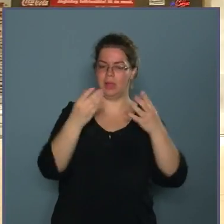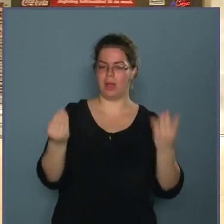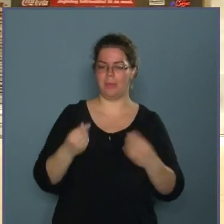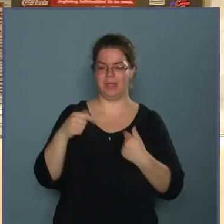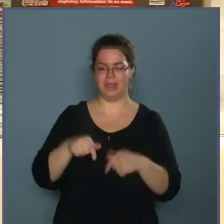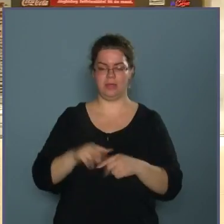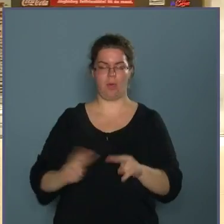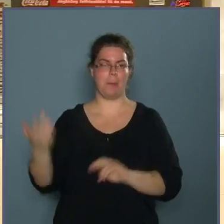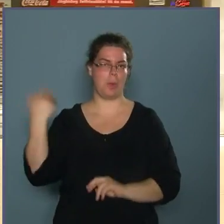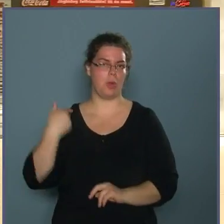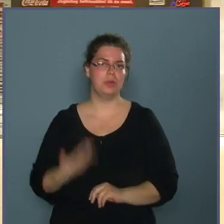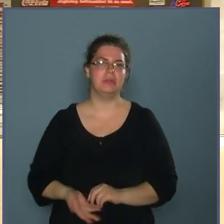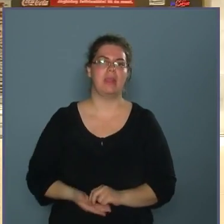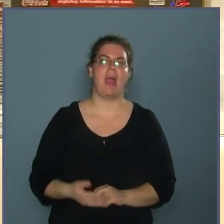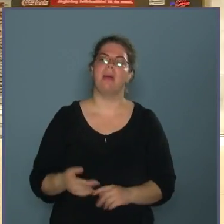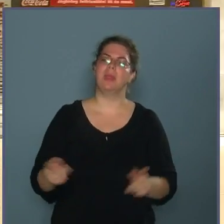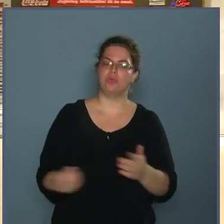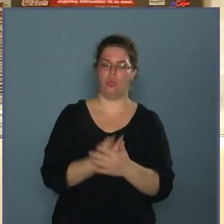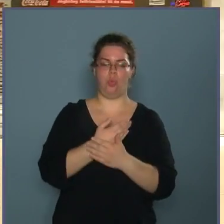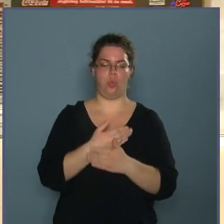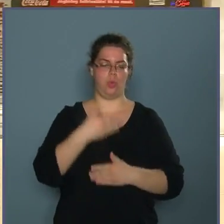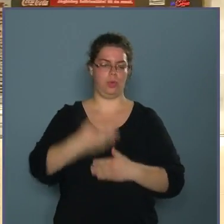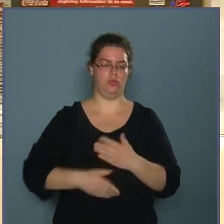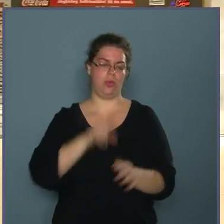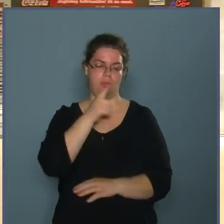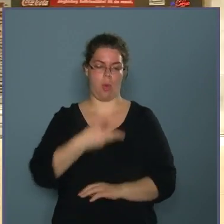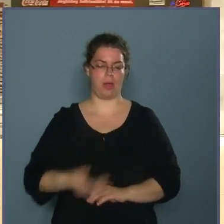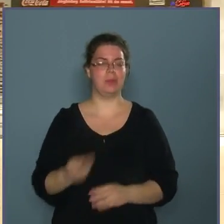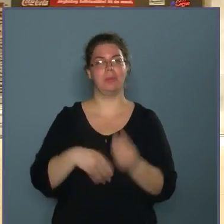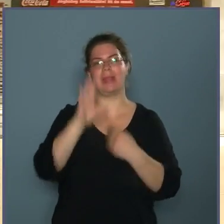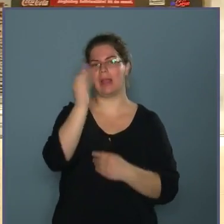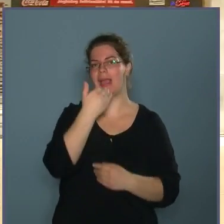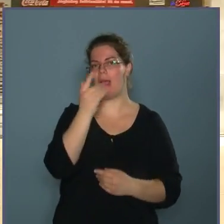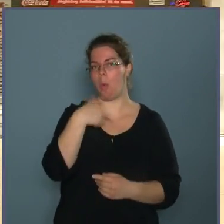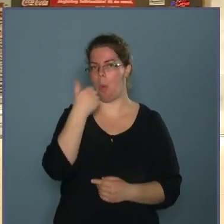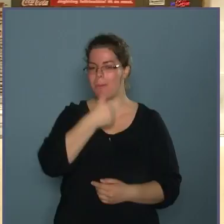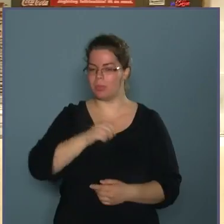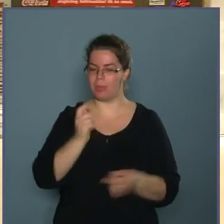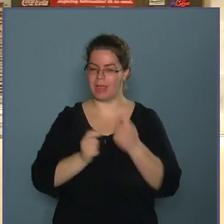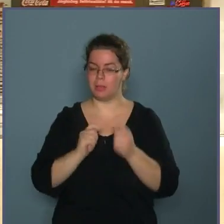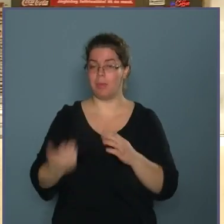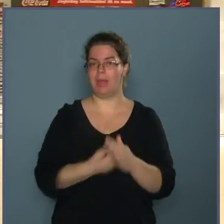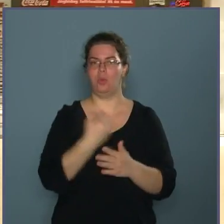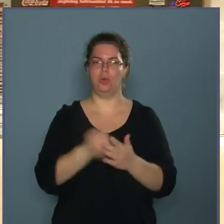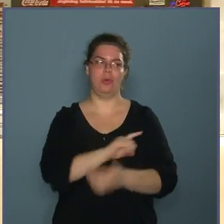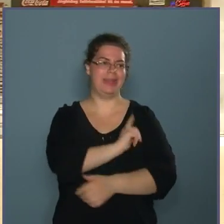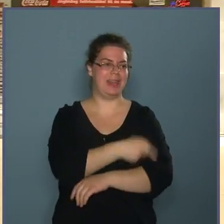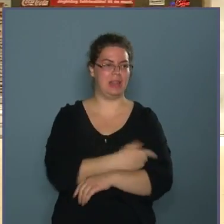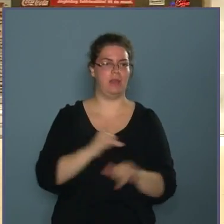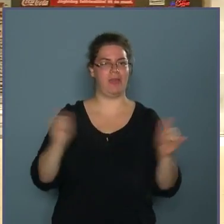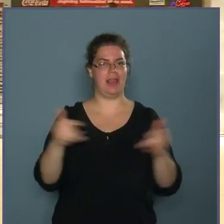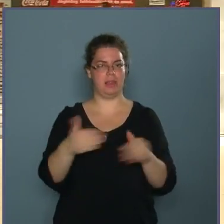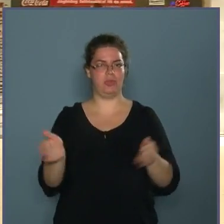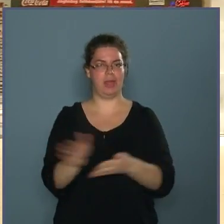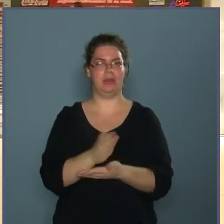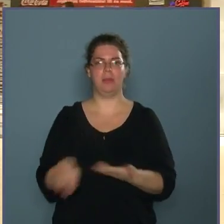van mögöttem, szintén egy új külsőt fog kapni, hiszen a KEO pályázatban egy megújuló energetikai fejlesztés